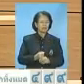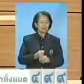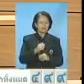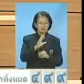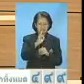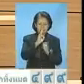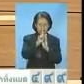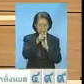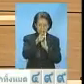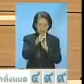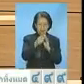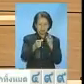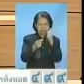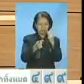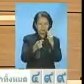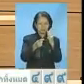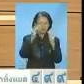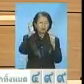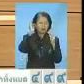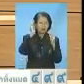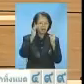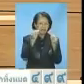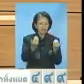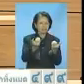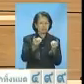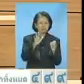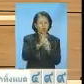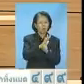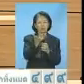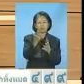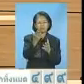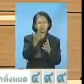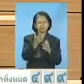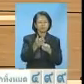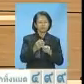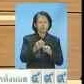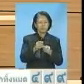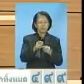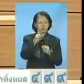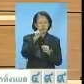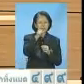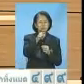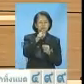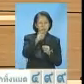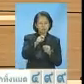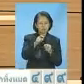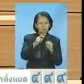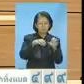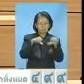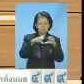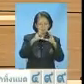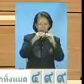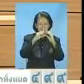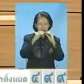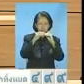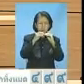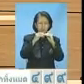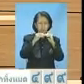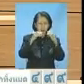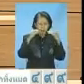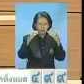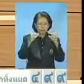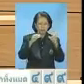ข้อหนึ่งท่านฟังแค่นี้ไม่พอท่านต้องจัดประชุมขยายวงแต่เล็กๆปิ